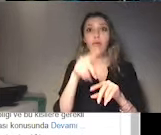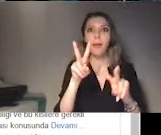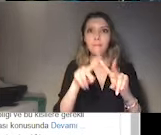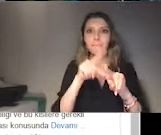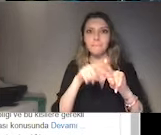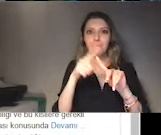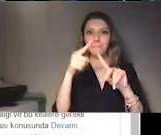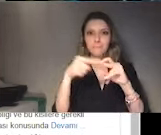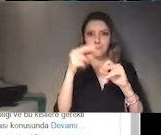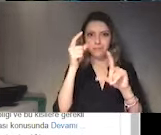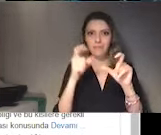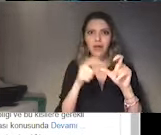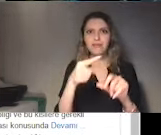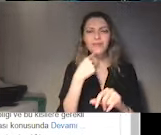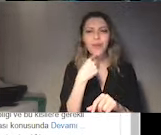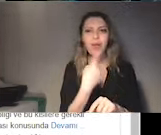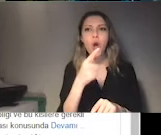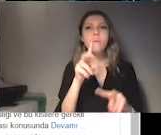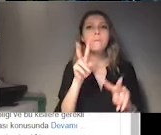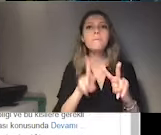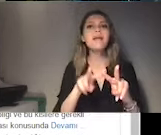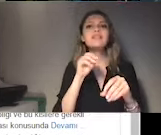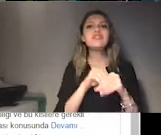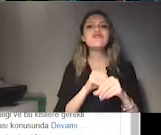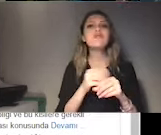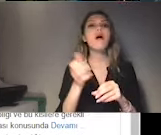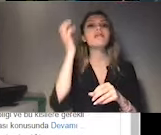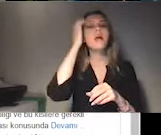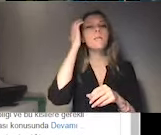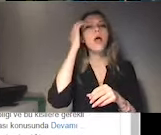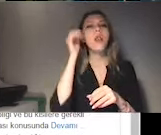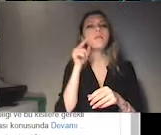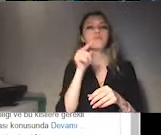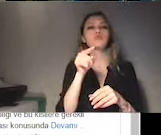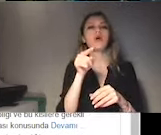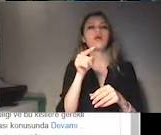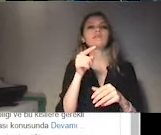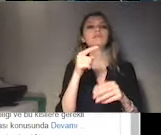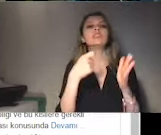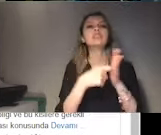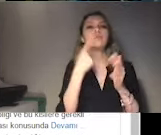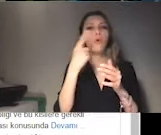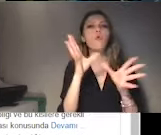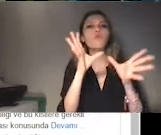bahsetti. O matrizin içerisindeki anabaşlıklar üzerinden de sınıflandırılmış